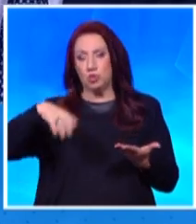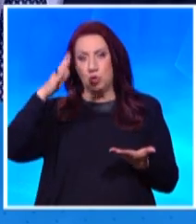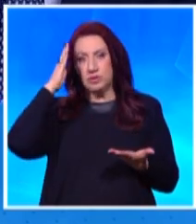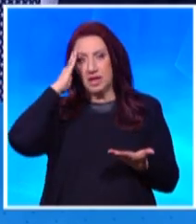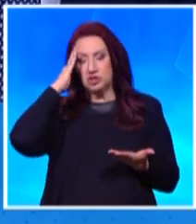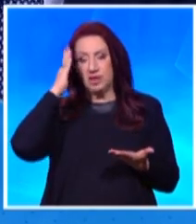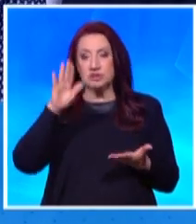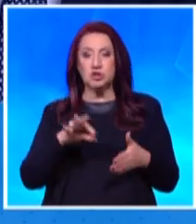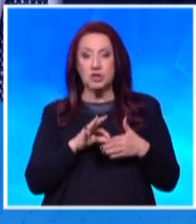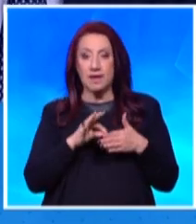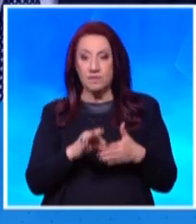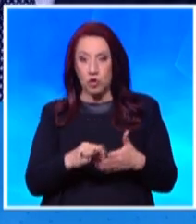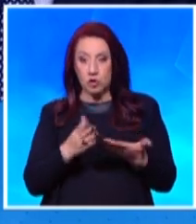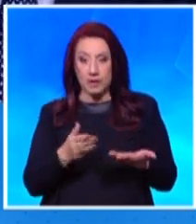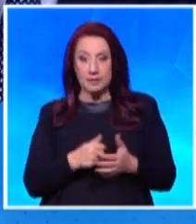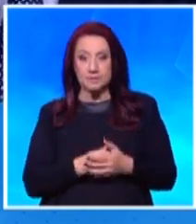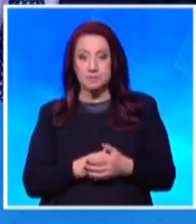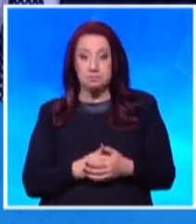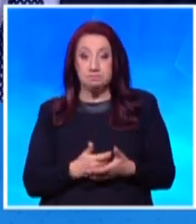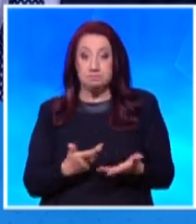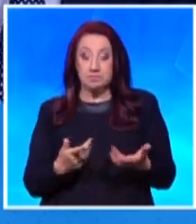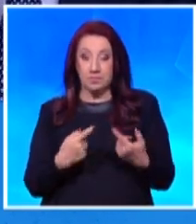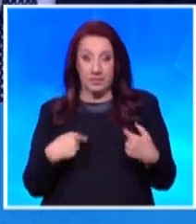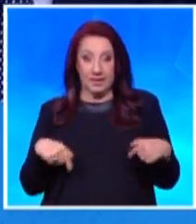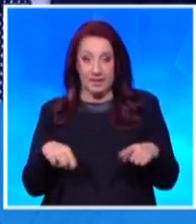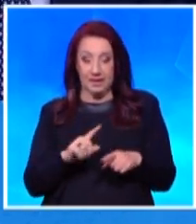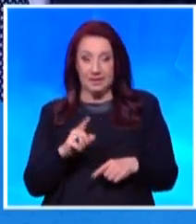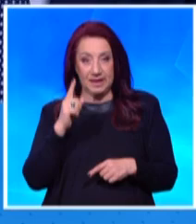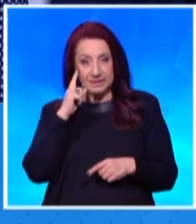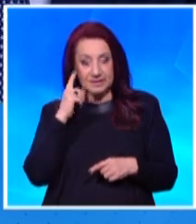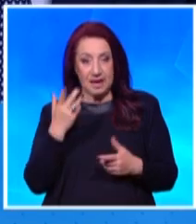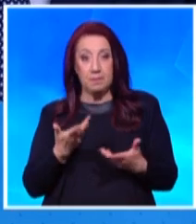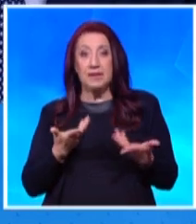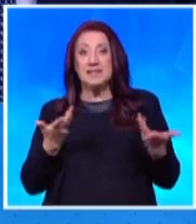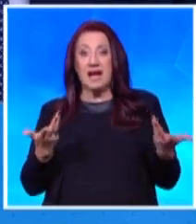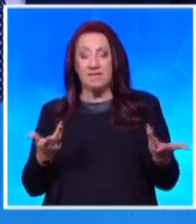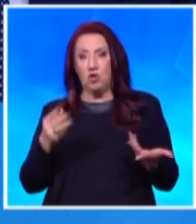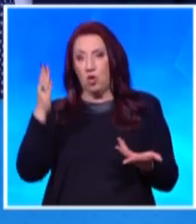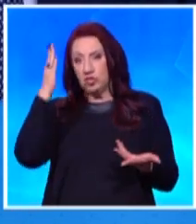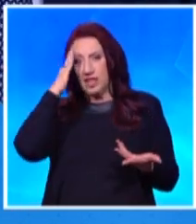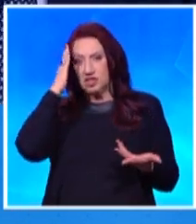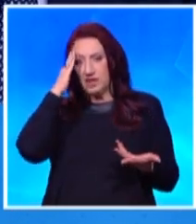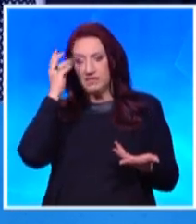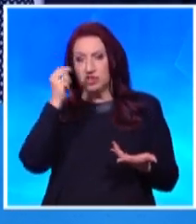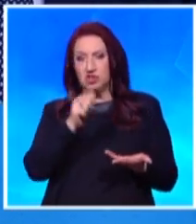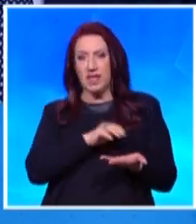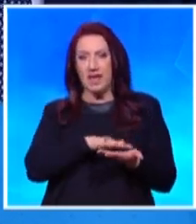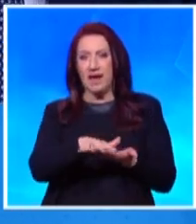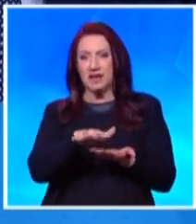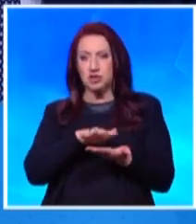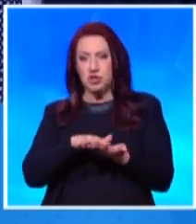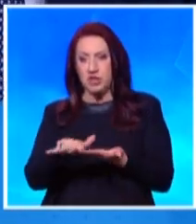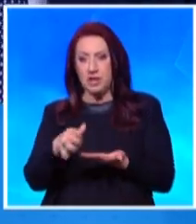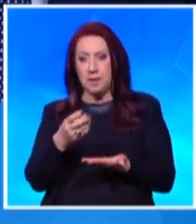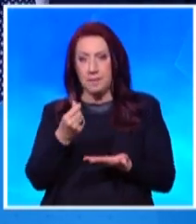политическите партии, които не са заявени. Тоест ние не знаем за какво държавата ще харчи нашите пари, за какво няма да ги харчи. Така че дали бюджет ще е на 0